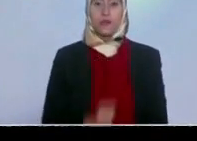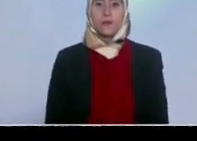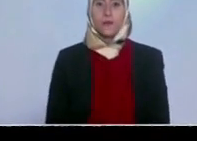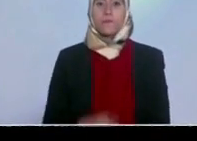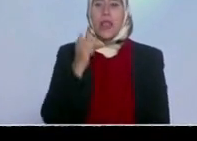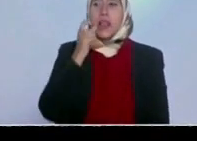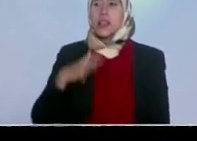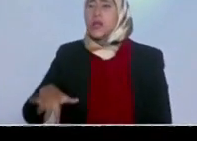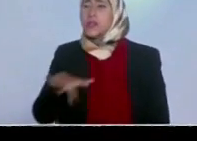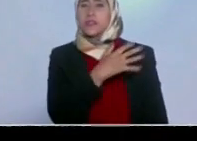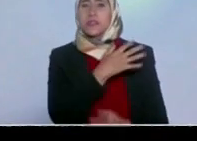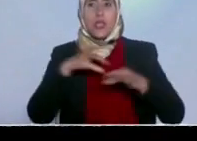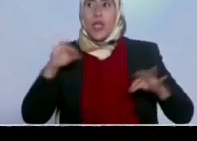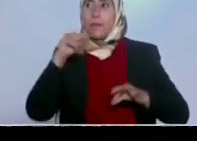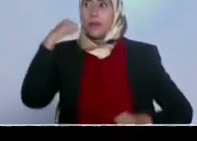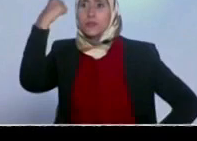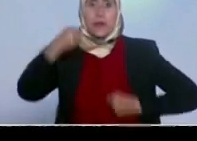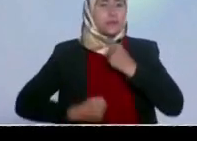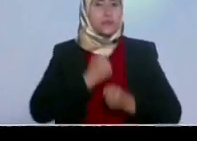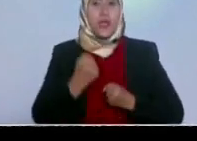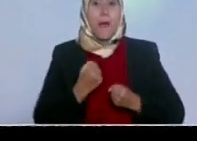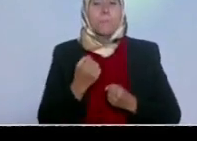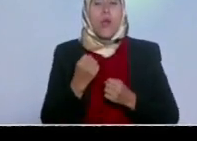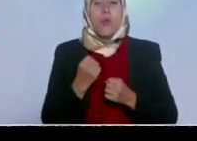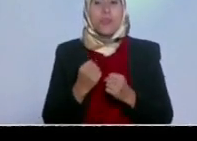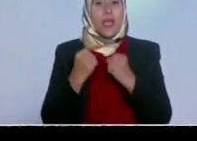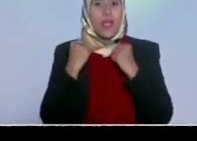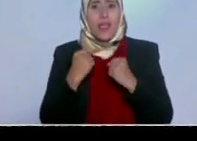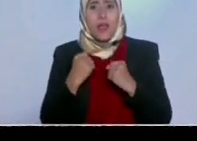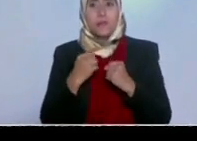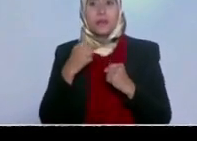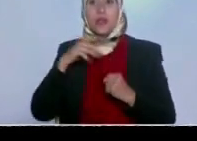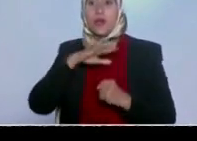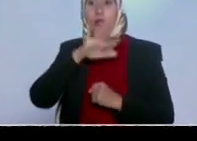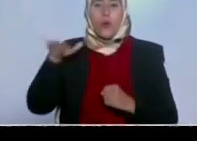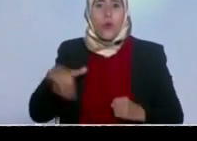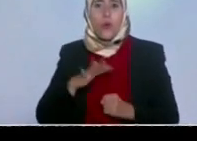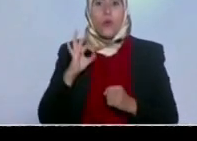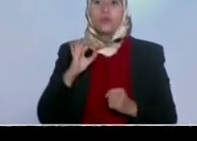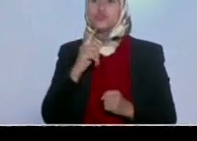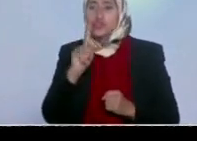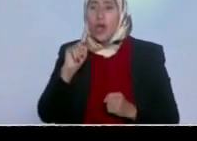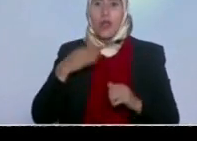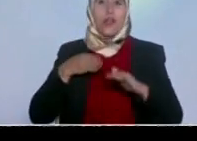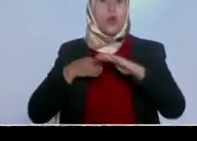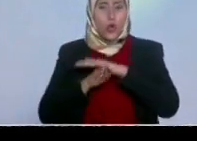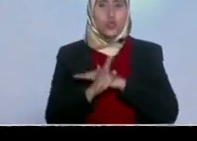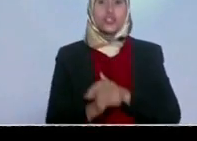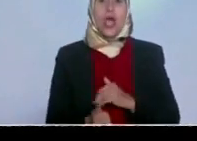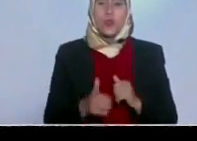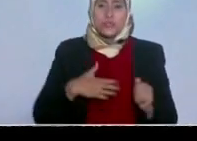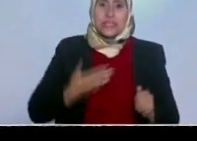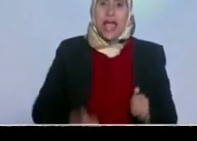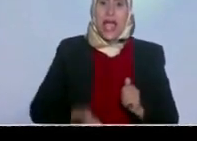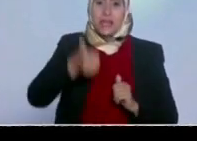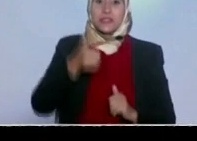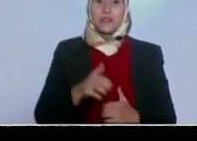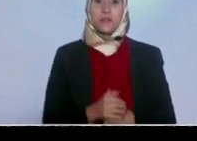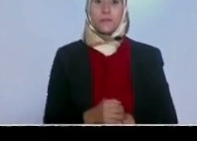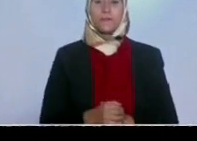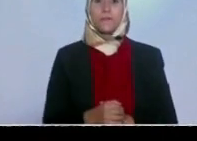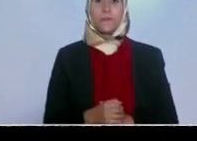بذلت مجهود عالي جدا بإصرار إنها لازم السنة دي تحقق مركز أحسن من السنة اللي فاتت. الحمد لله الواحد بيعمل